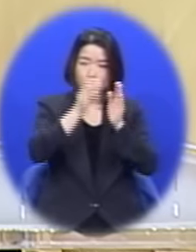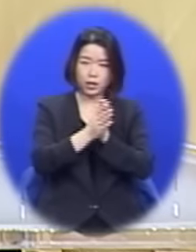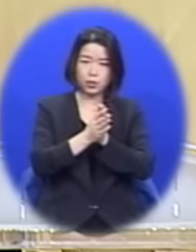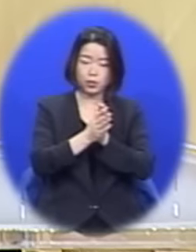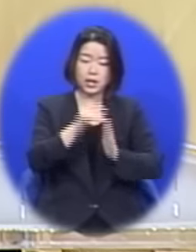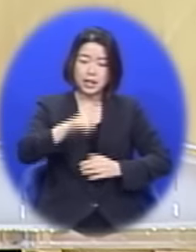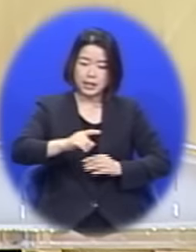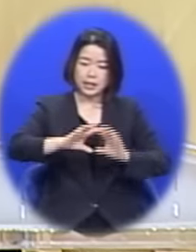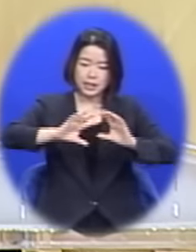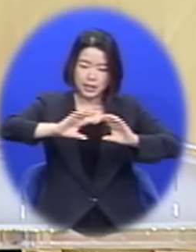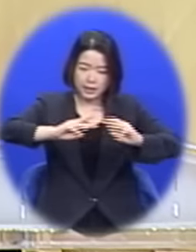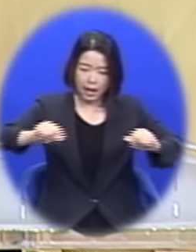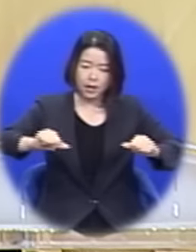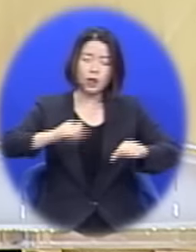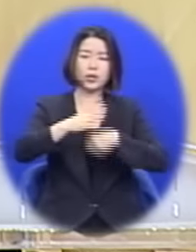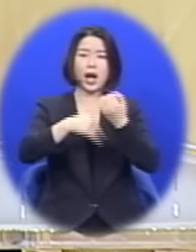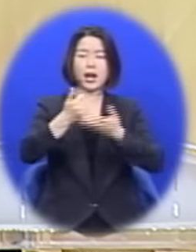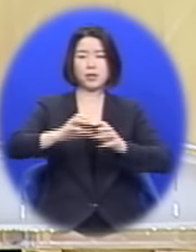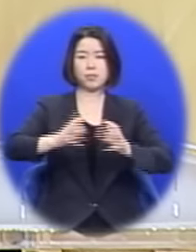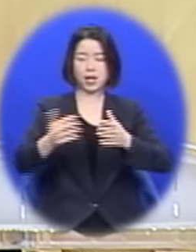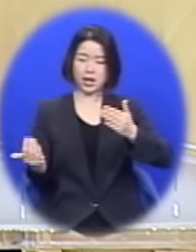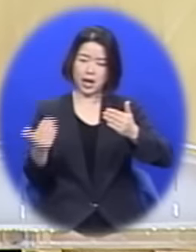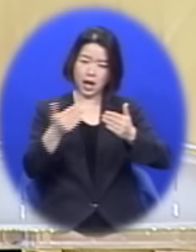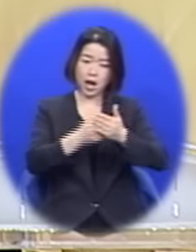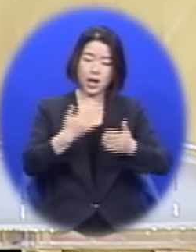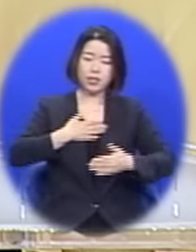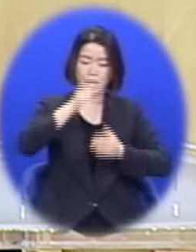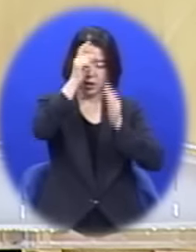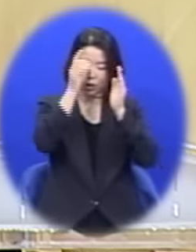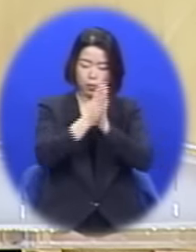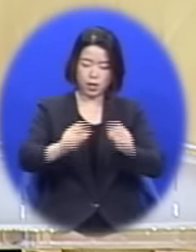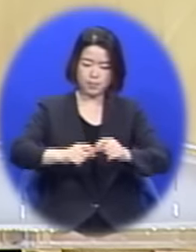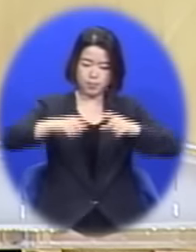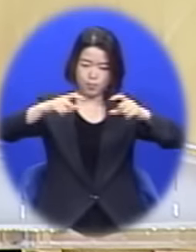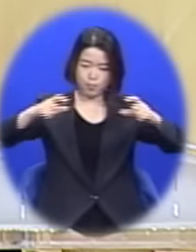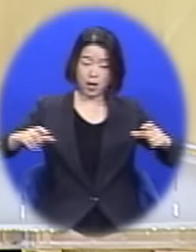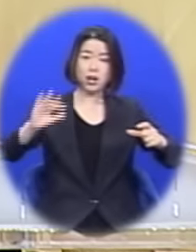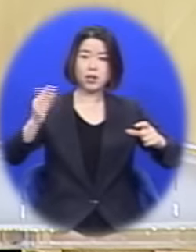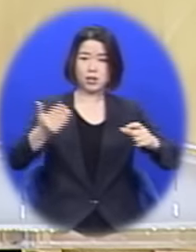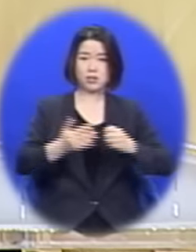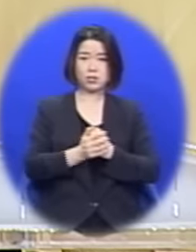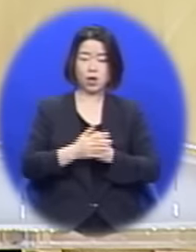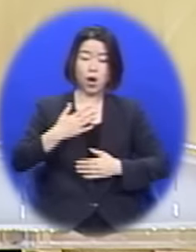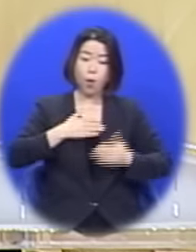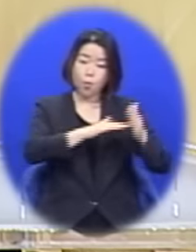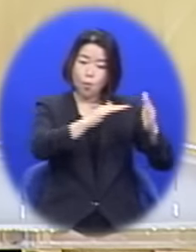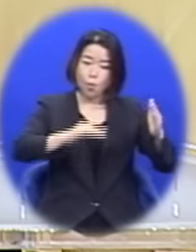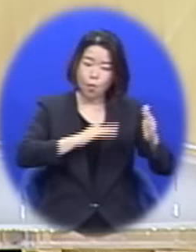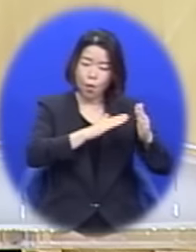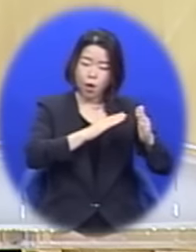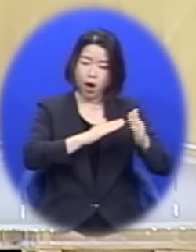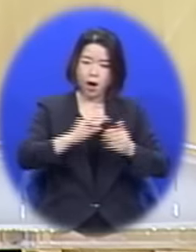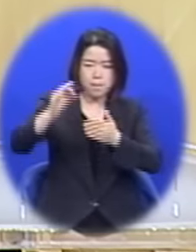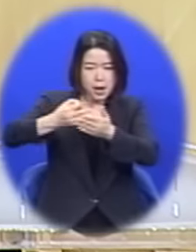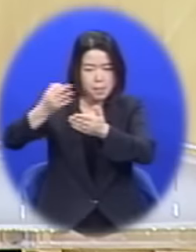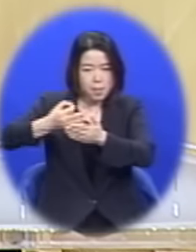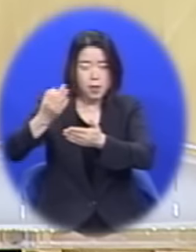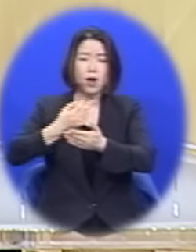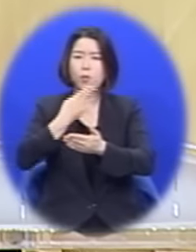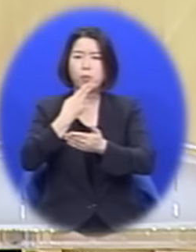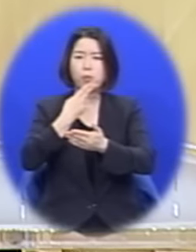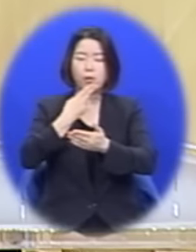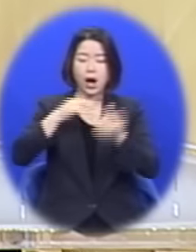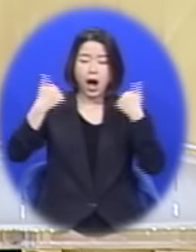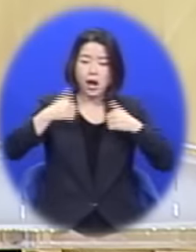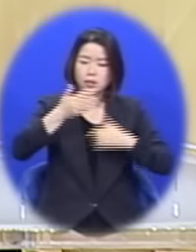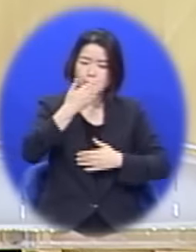이뤄지길 바라는 기도로 저의 기도의 지경이 확장되었습니다. 저희 가정에는 여전히 고정 수입이 없고 매 끼니를